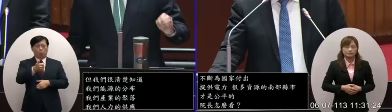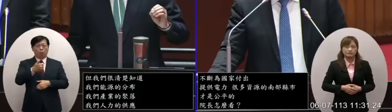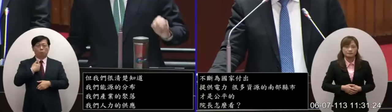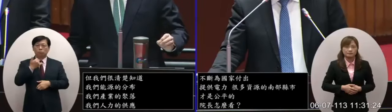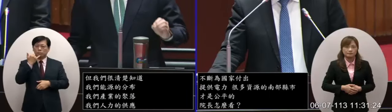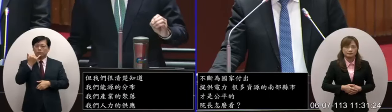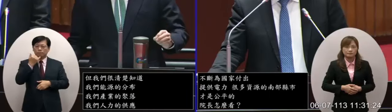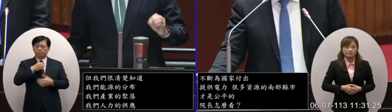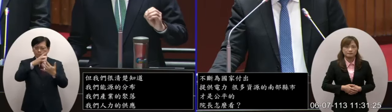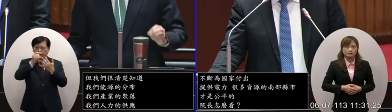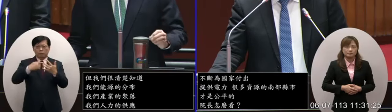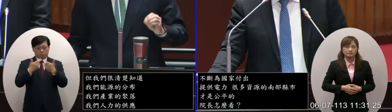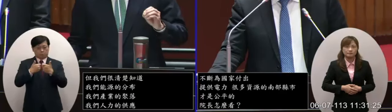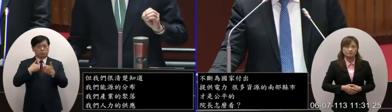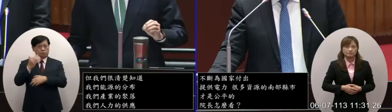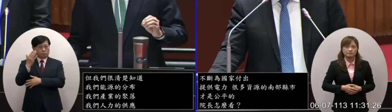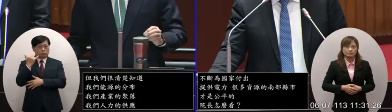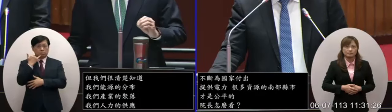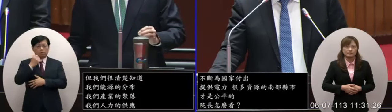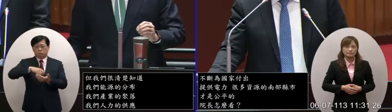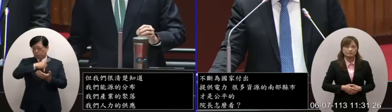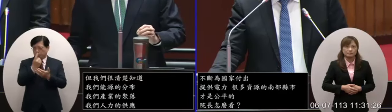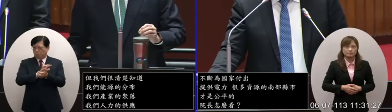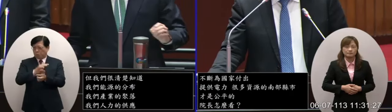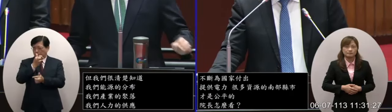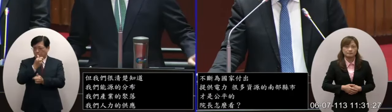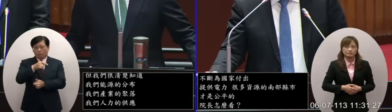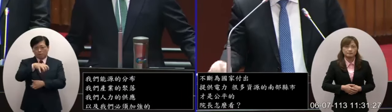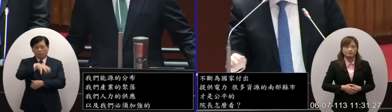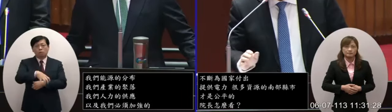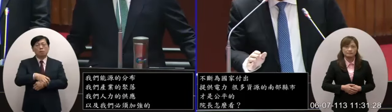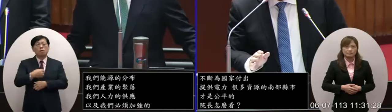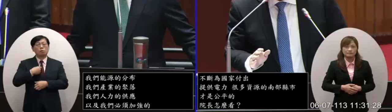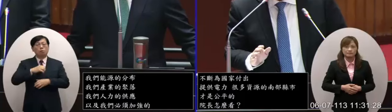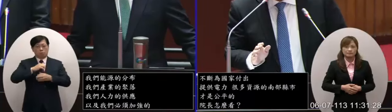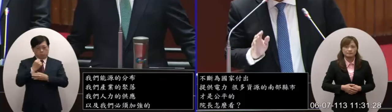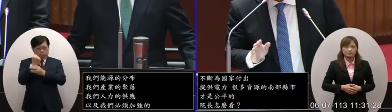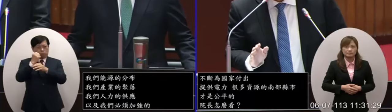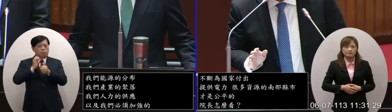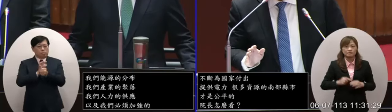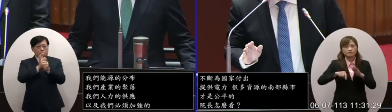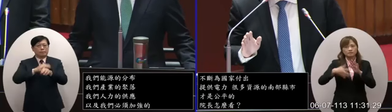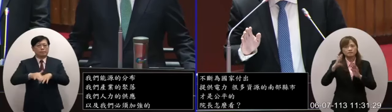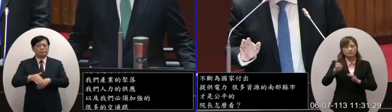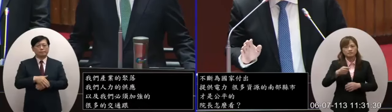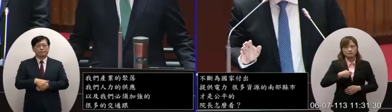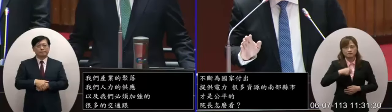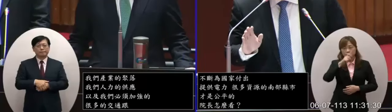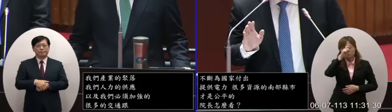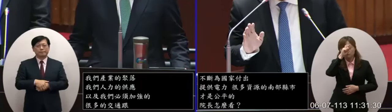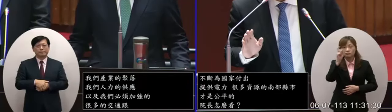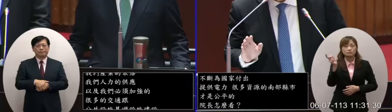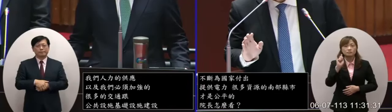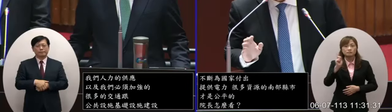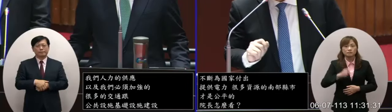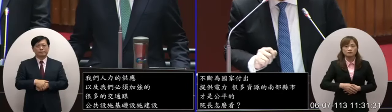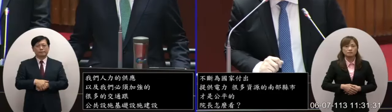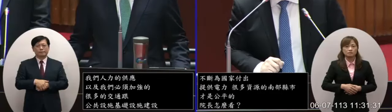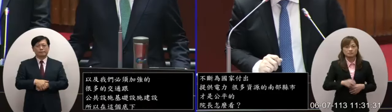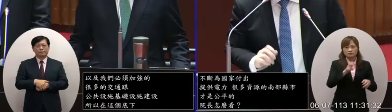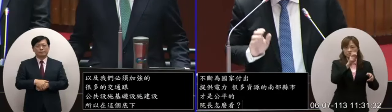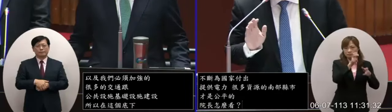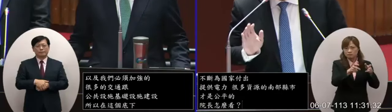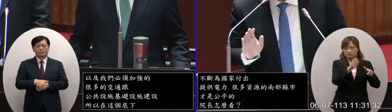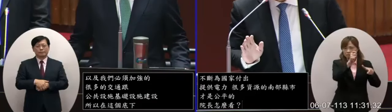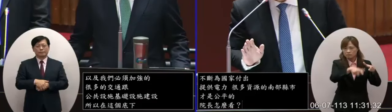一个也符合政府能够提供所有服务最好的地点，那我们会全力来协助。 院长，我希望就是至少能够在厂商要来投